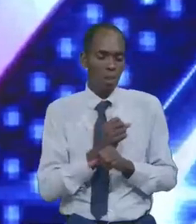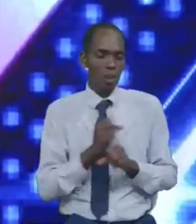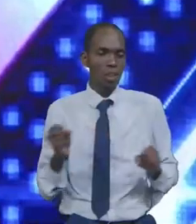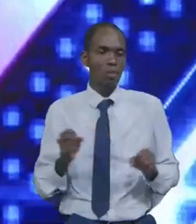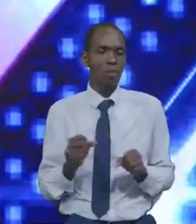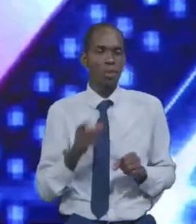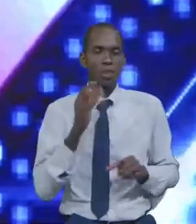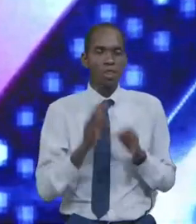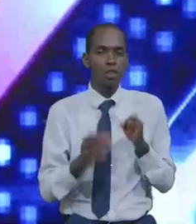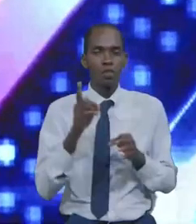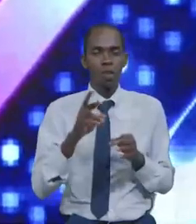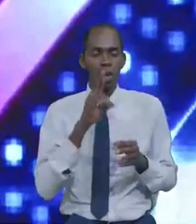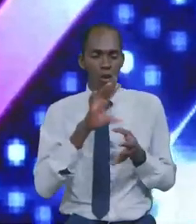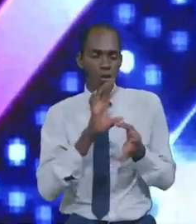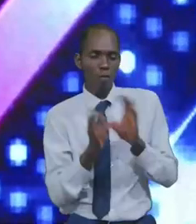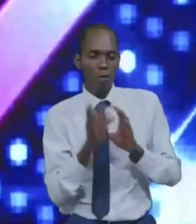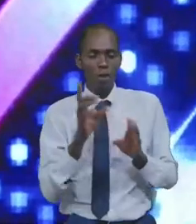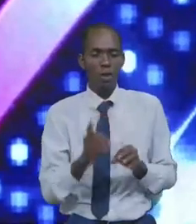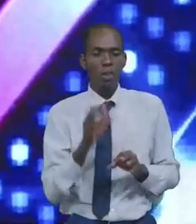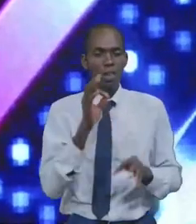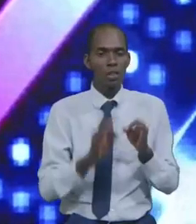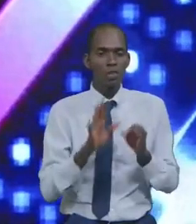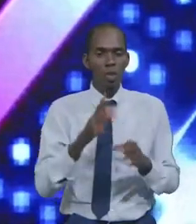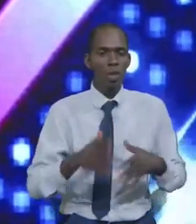êtes sauvé, si votre vie